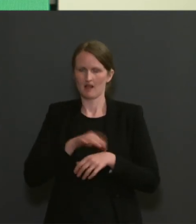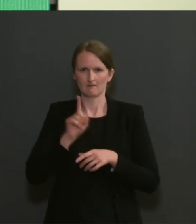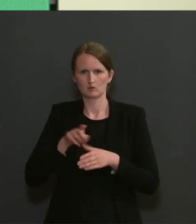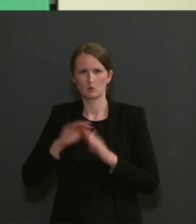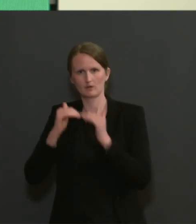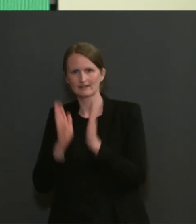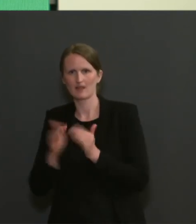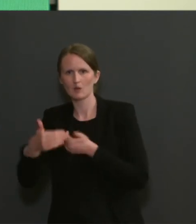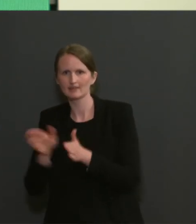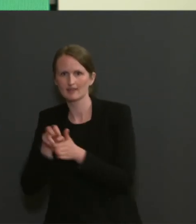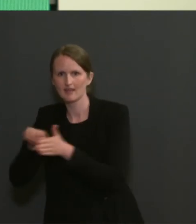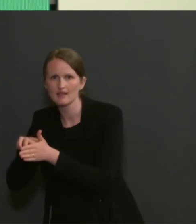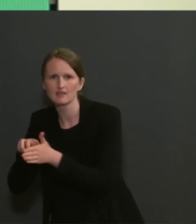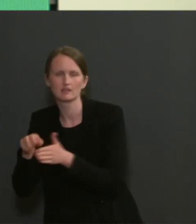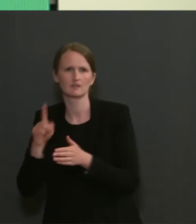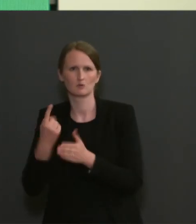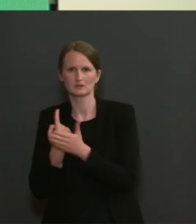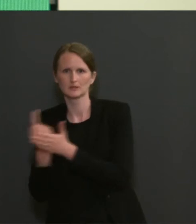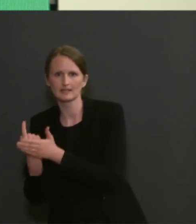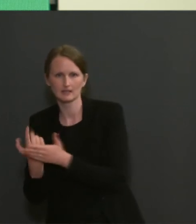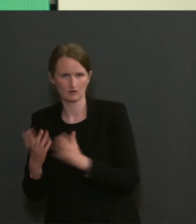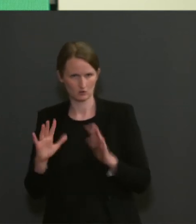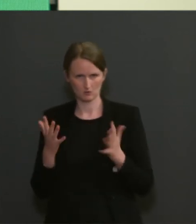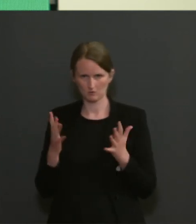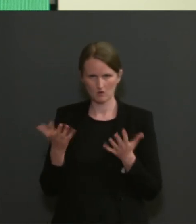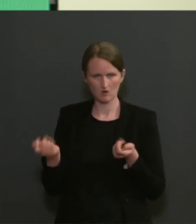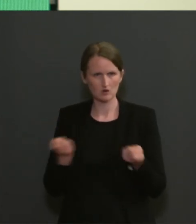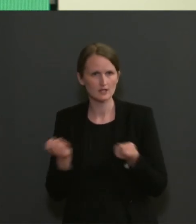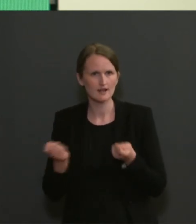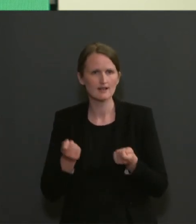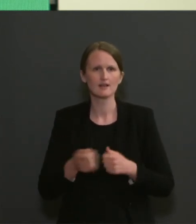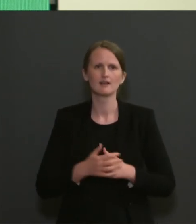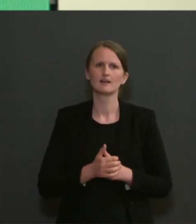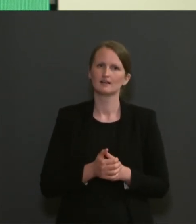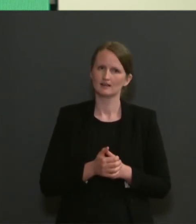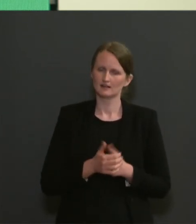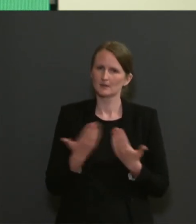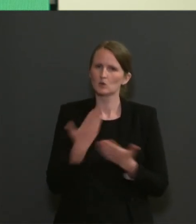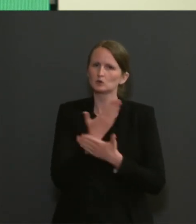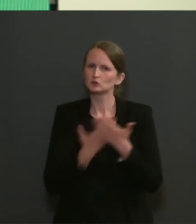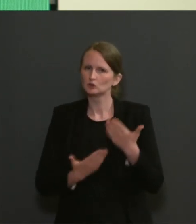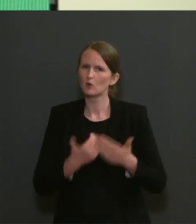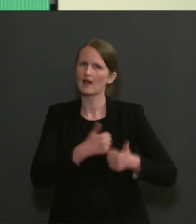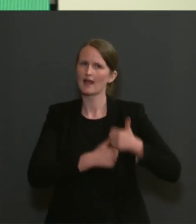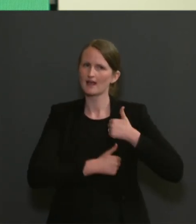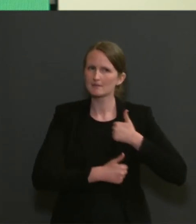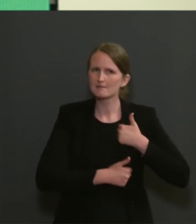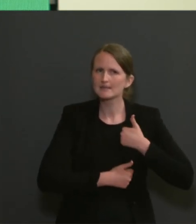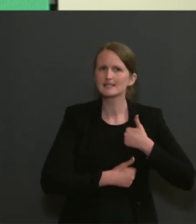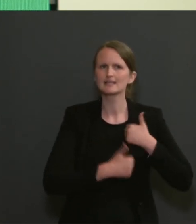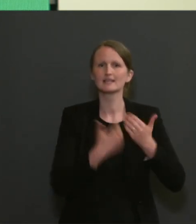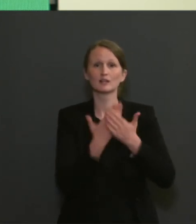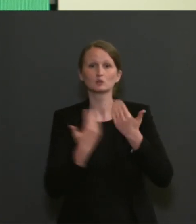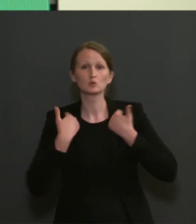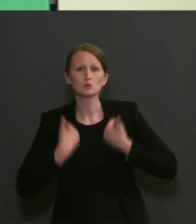temps, du personnel dégagé soit de l'armée, soit des étudiants, soit des volontaires, aient pu venir les aider,